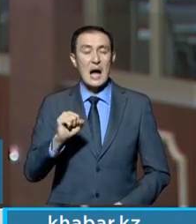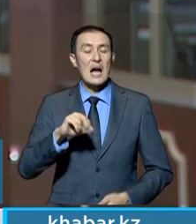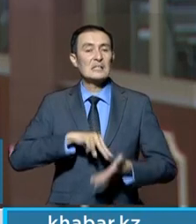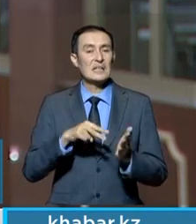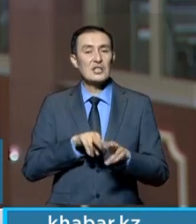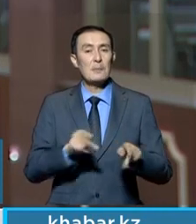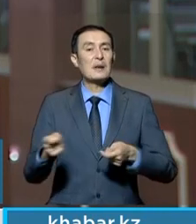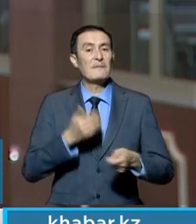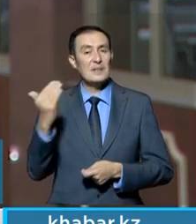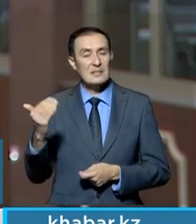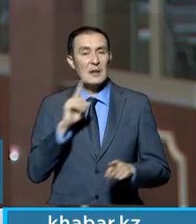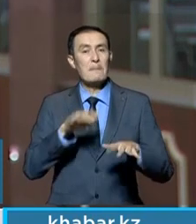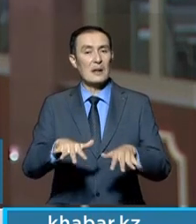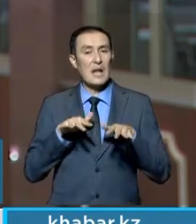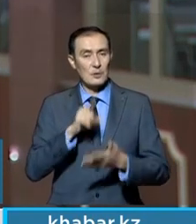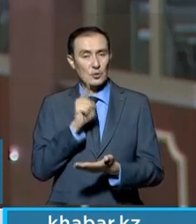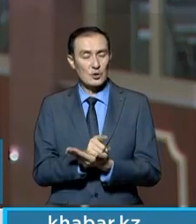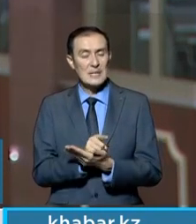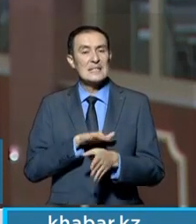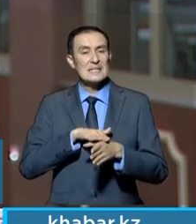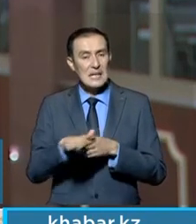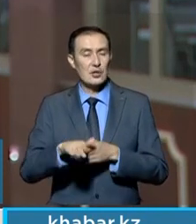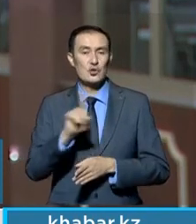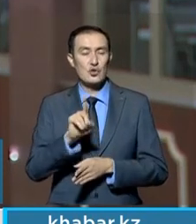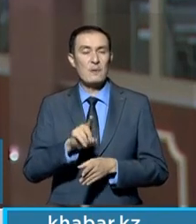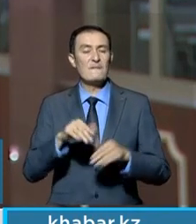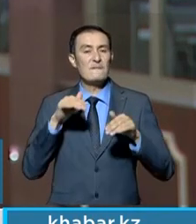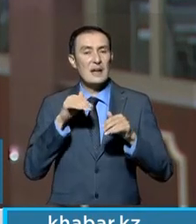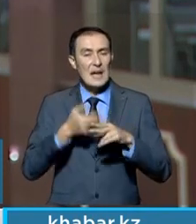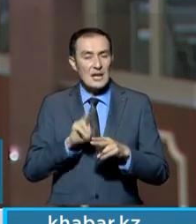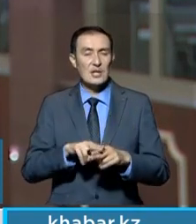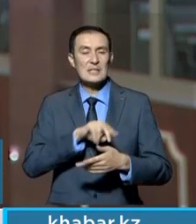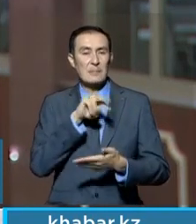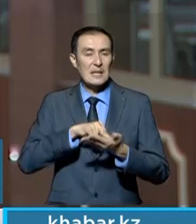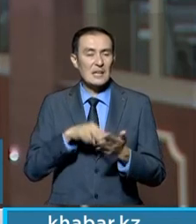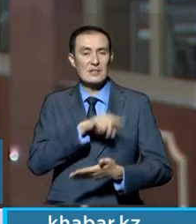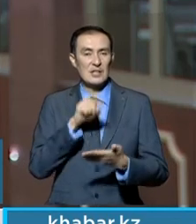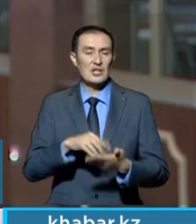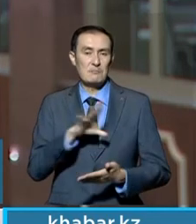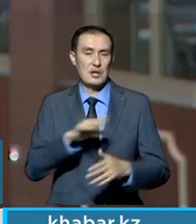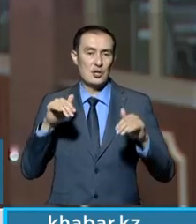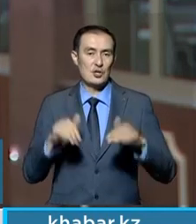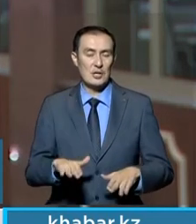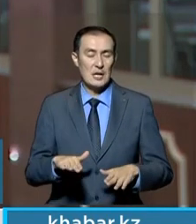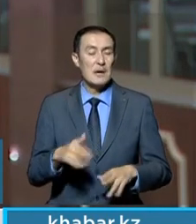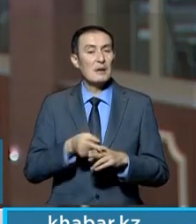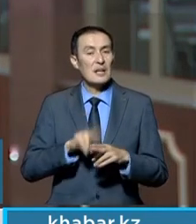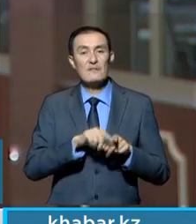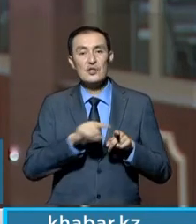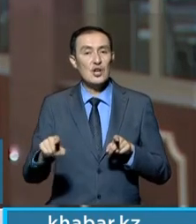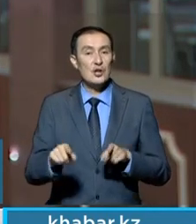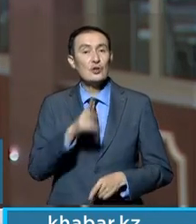задача правительства и парламента – сделать все для реализации всех запланированных задач. Причем в